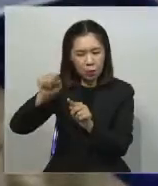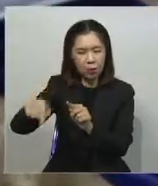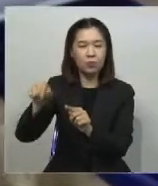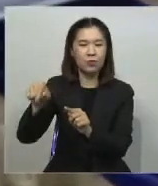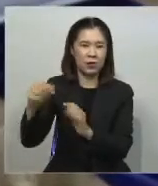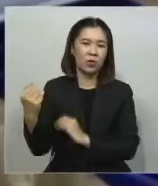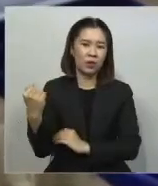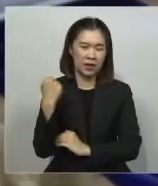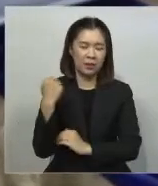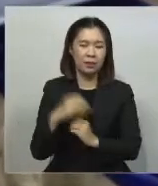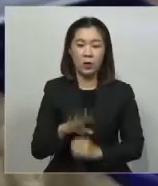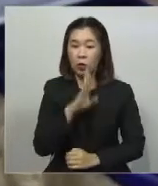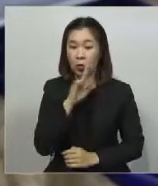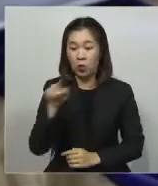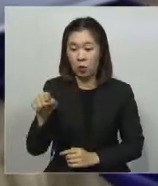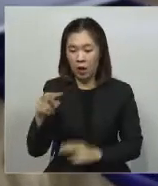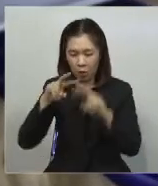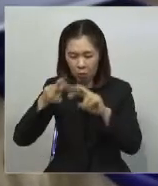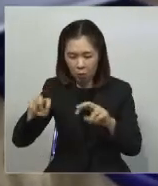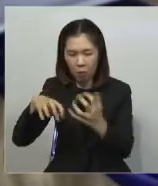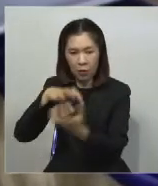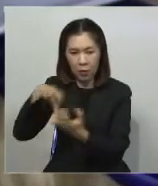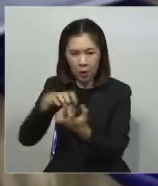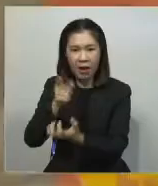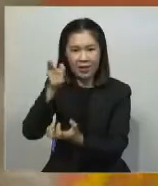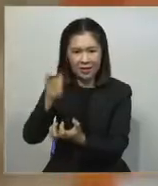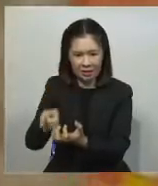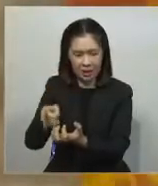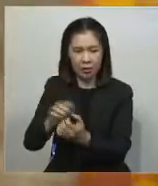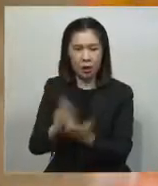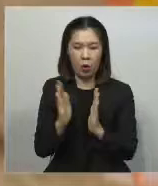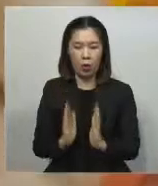างเข้มงวดอีกด้วยหากตรวจพบว่ามีการปลอมปนข้าวจริง